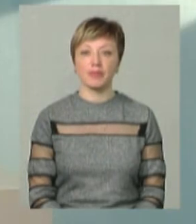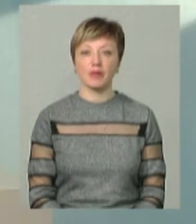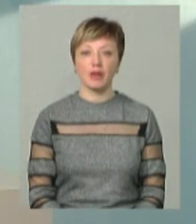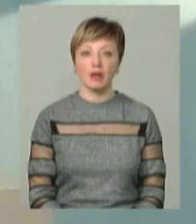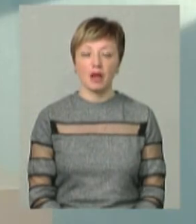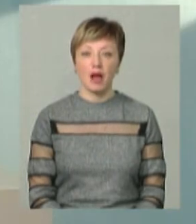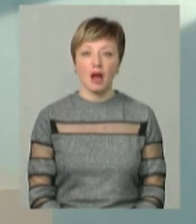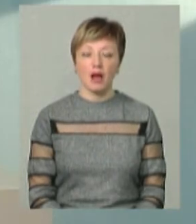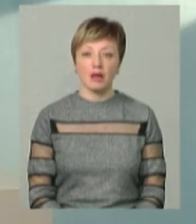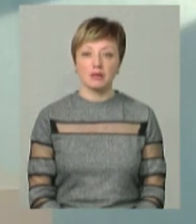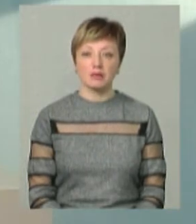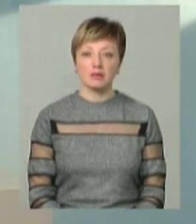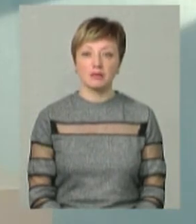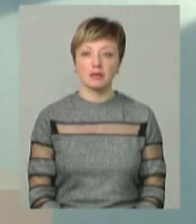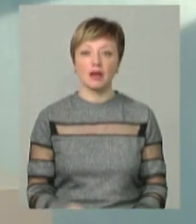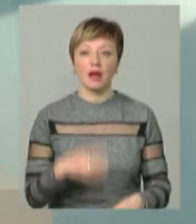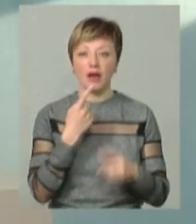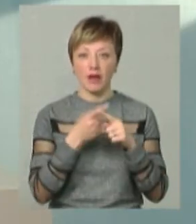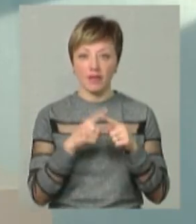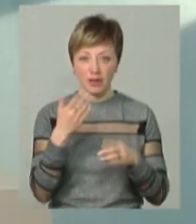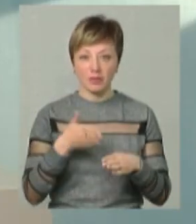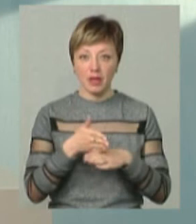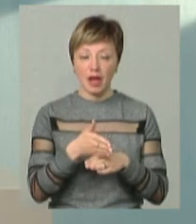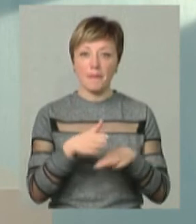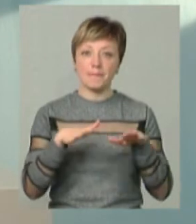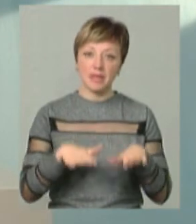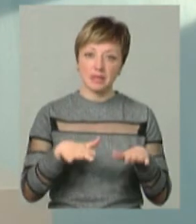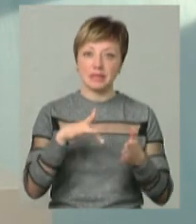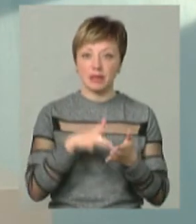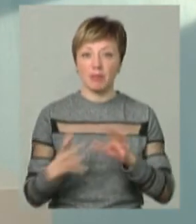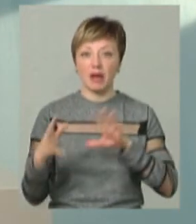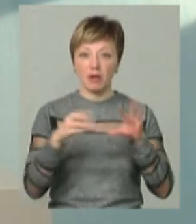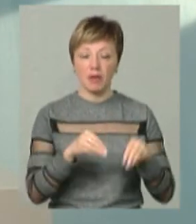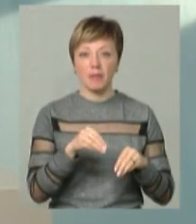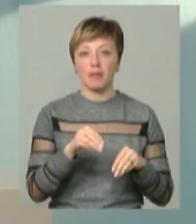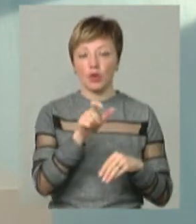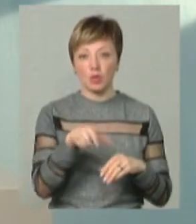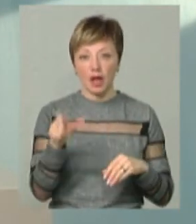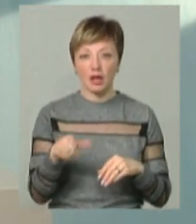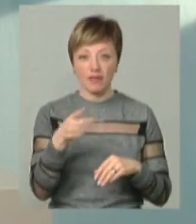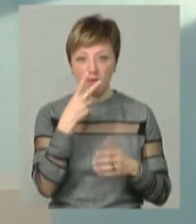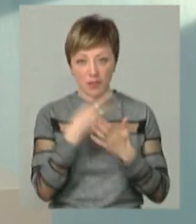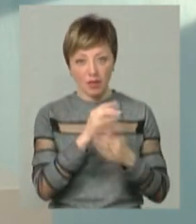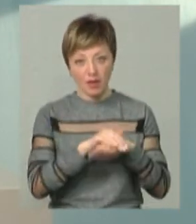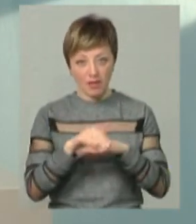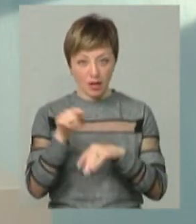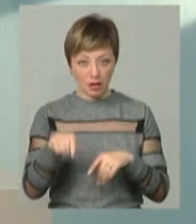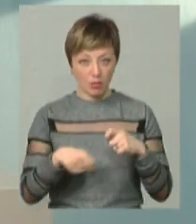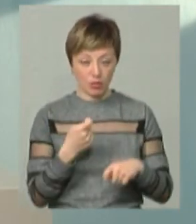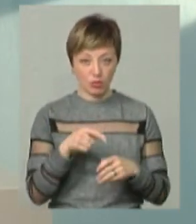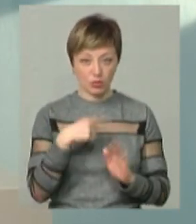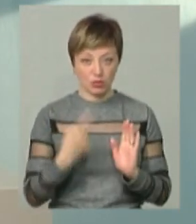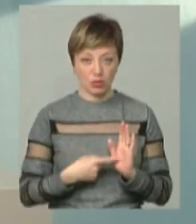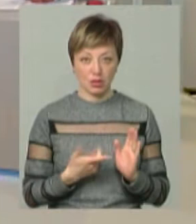до центрів чи місць тимчасового перебування переселенців, так? Розкажіть, будь ласка, чи виявляєте там